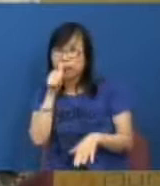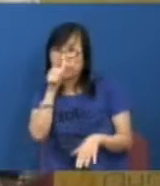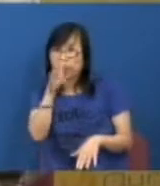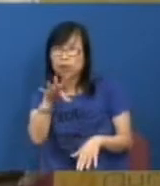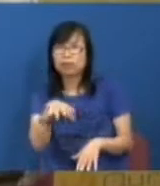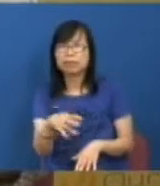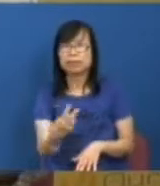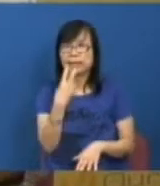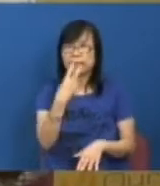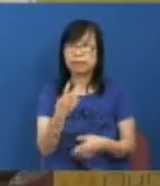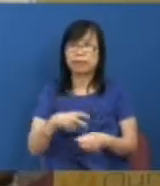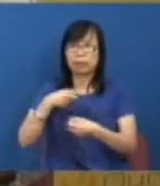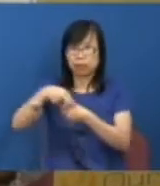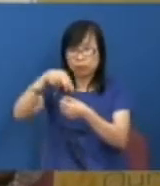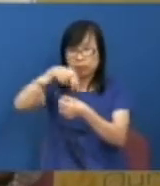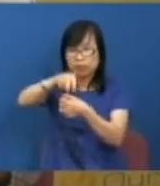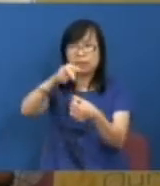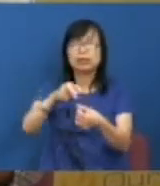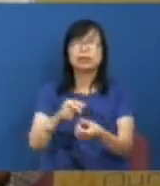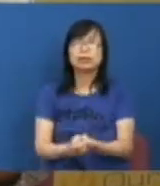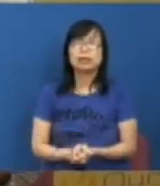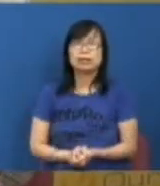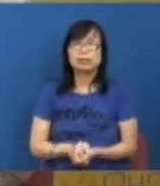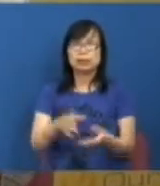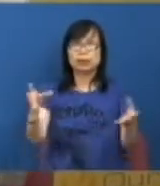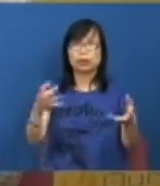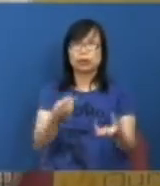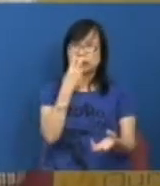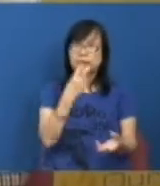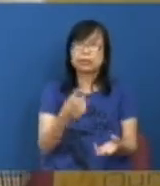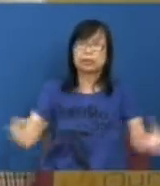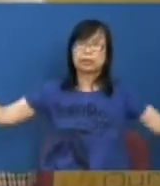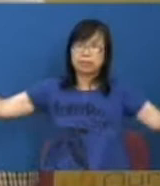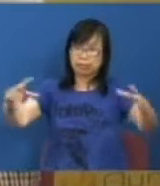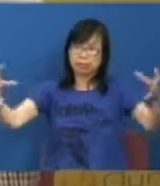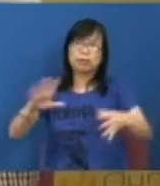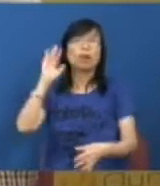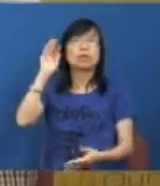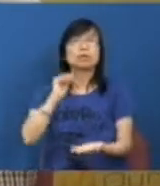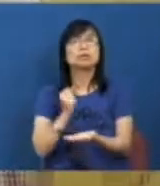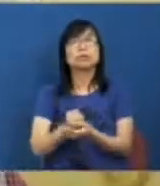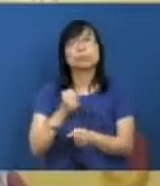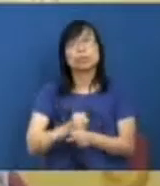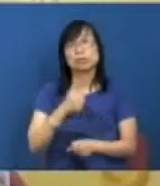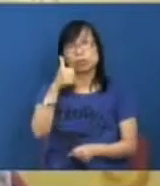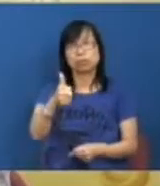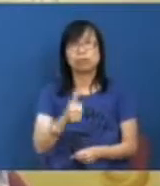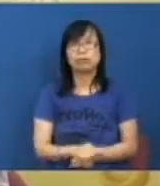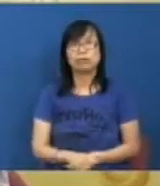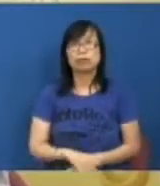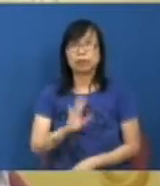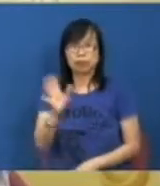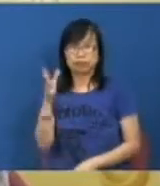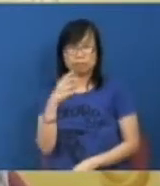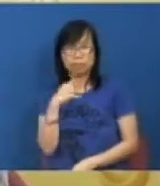如氣體供應，如果同用嗰個沼氣，大家集中去安排，呢個都係做得到嘅。 係啊，其實亦都唔難做咯。